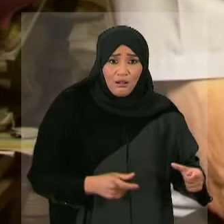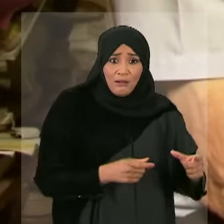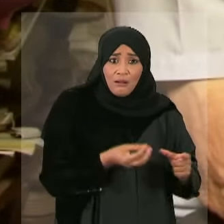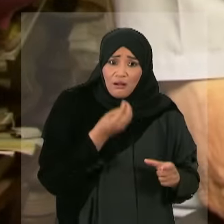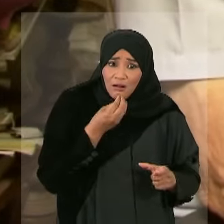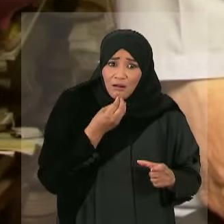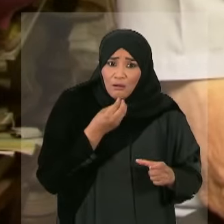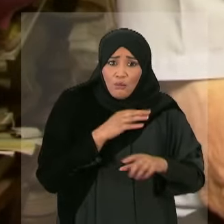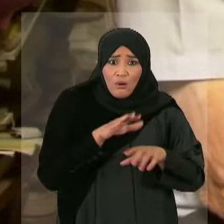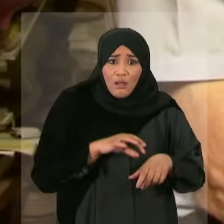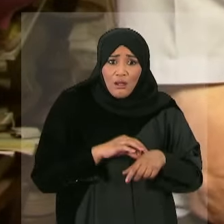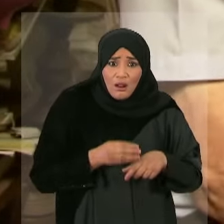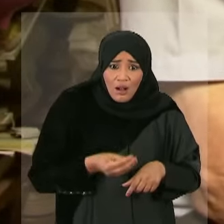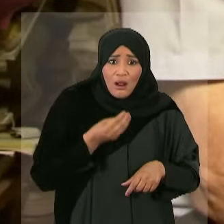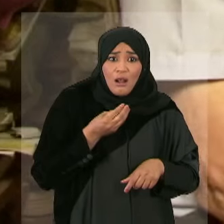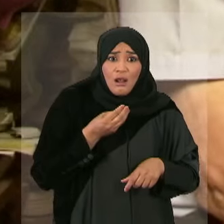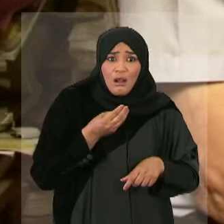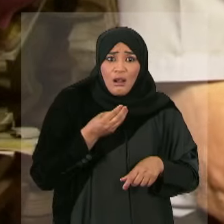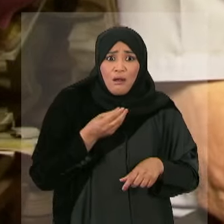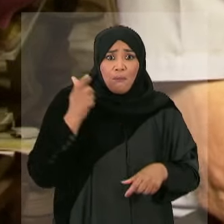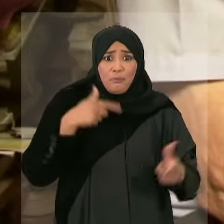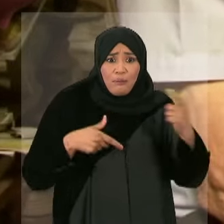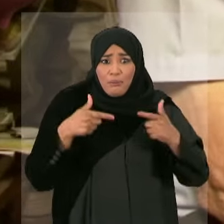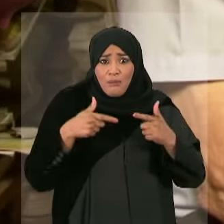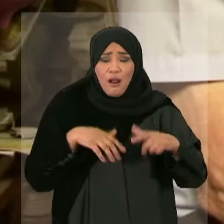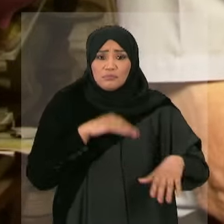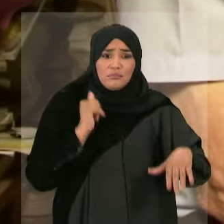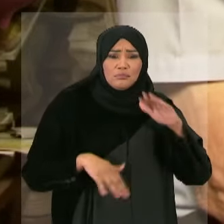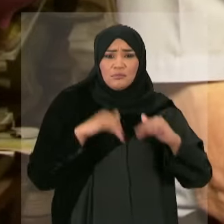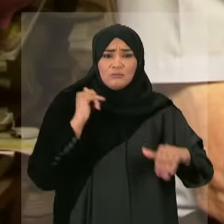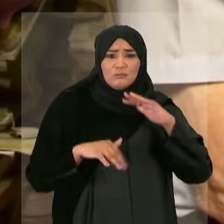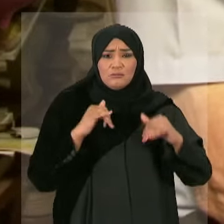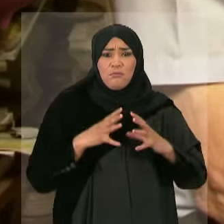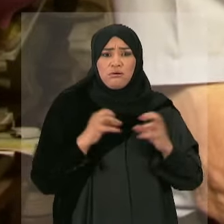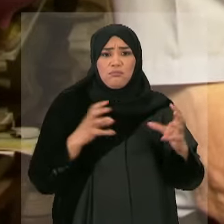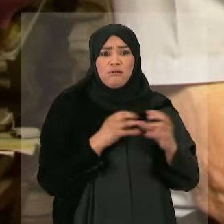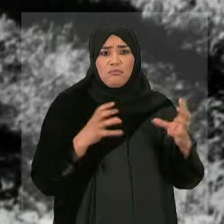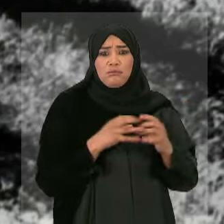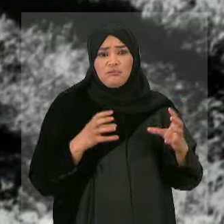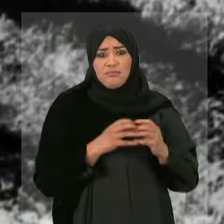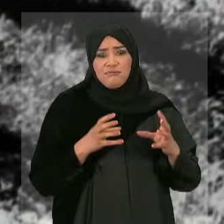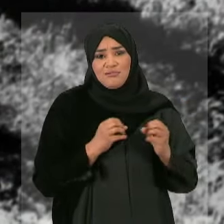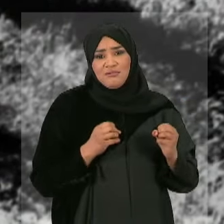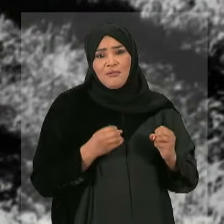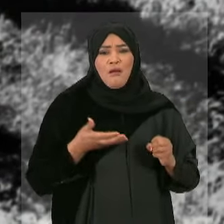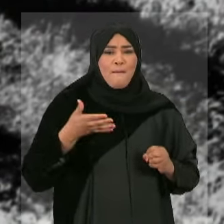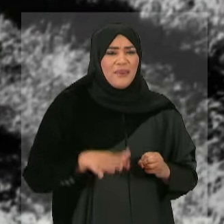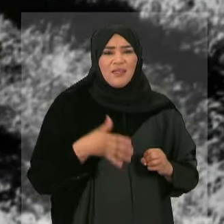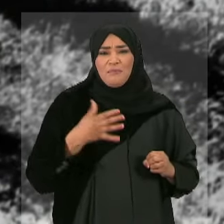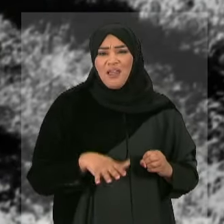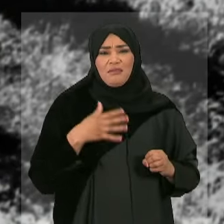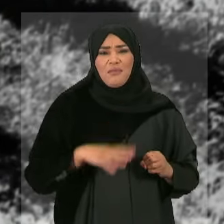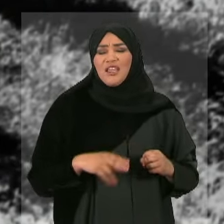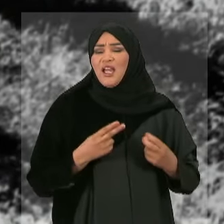قبل ما الناس تبدأ بالفطور كان الطيران يرمي قنابل على صفوري، وقتل في هذه